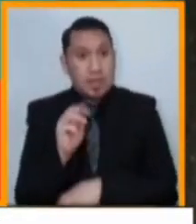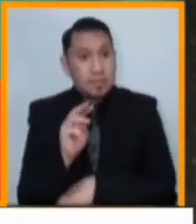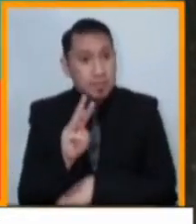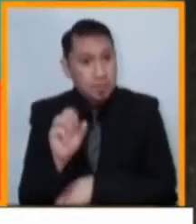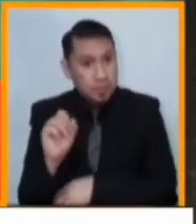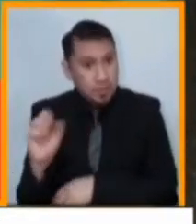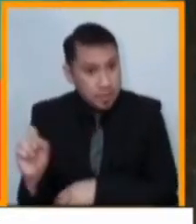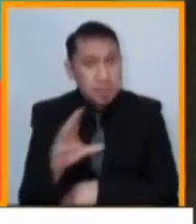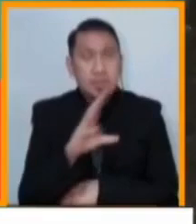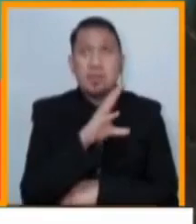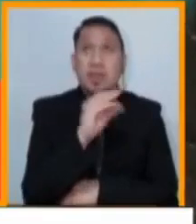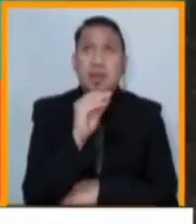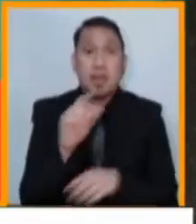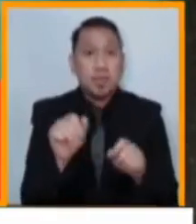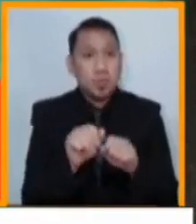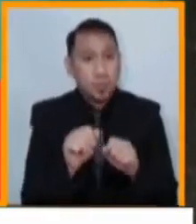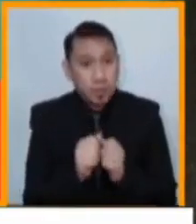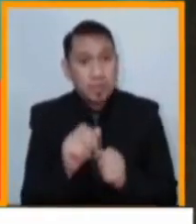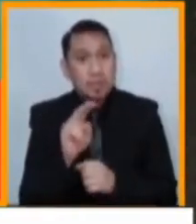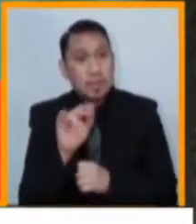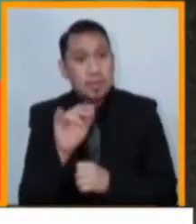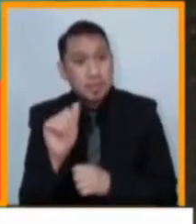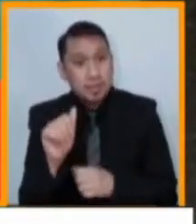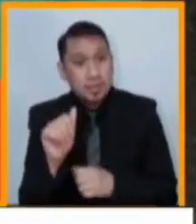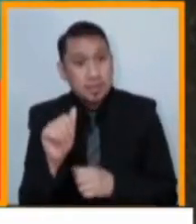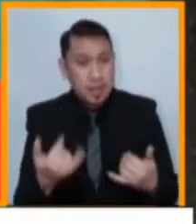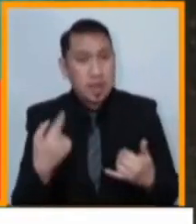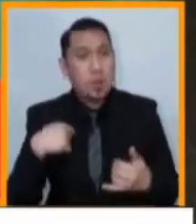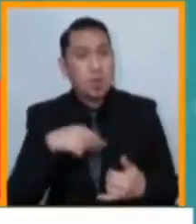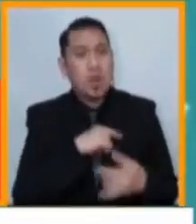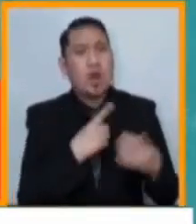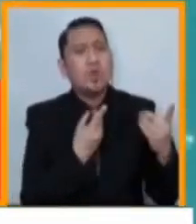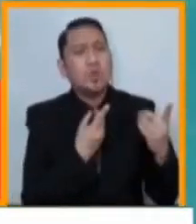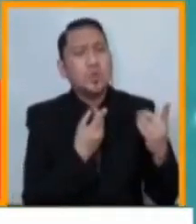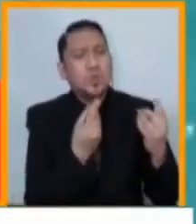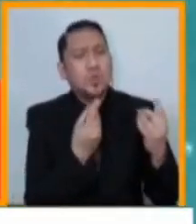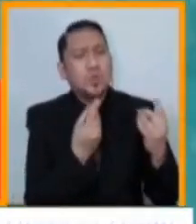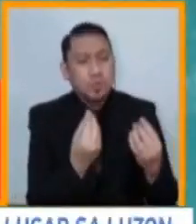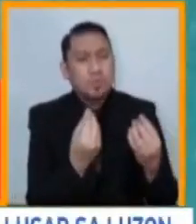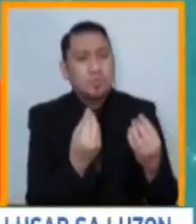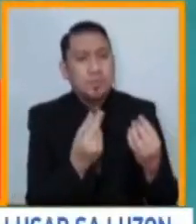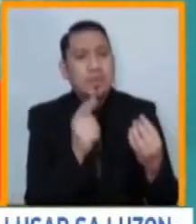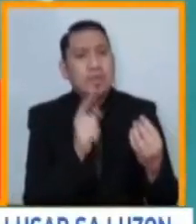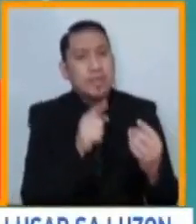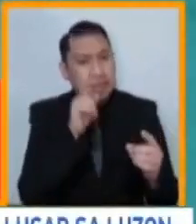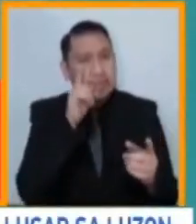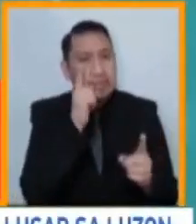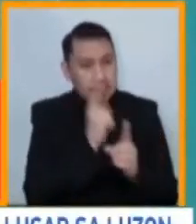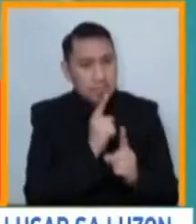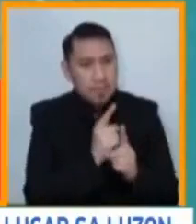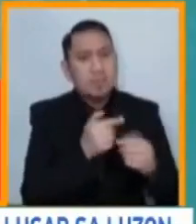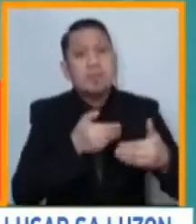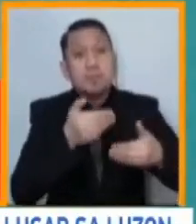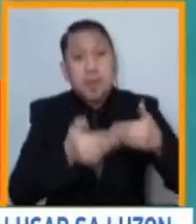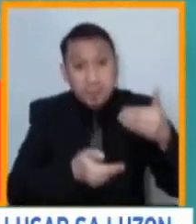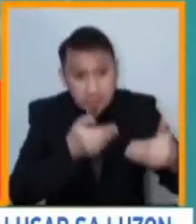NIA rito, no? Ay tayo po ginagawa natin ng ating mga kulang hakbangin para po mapangalagaan